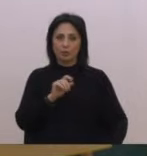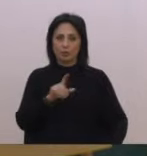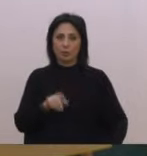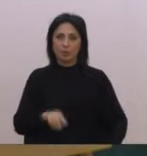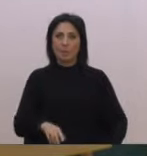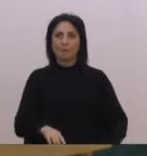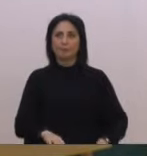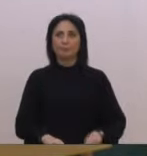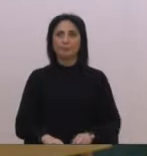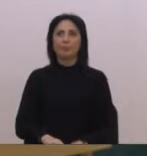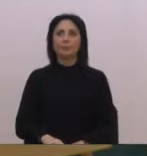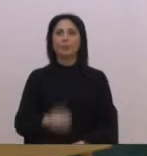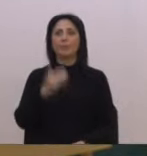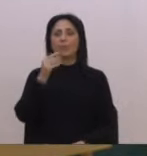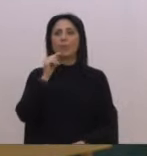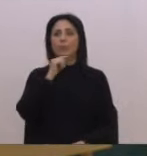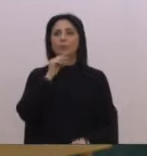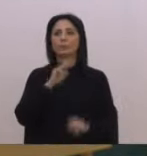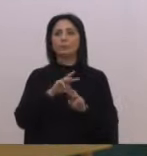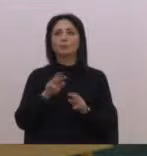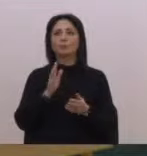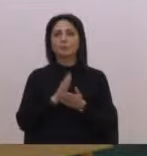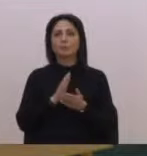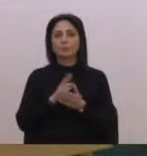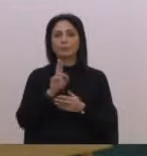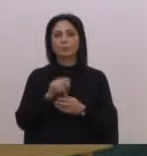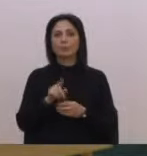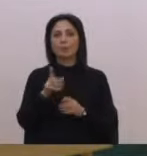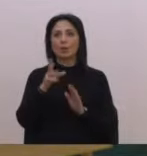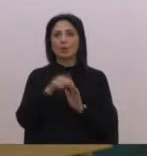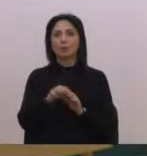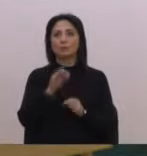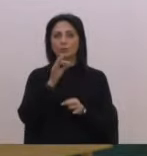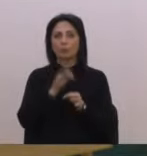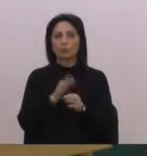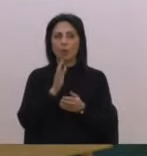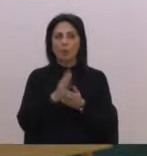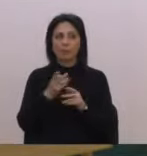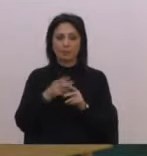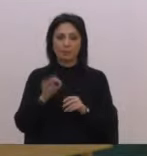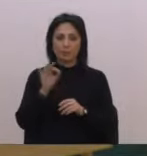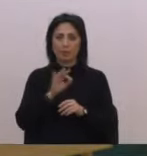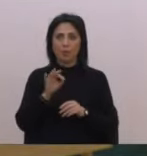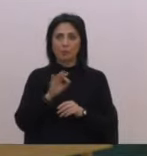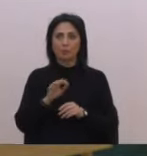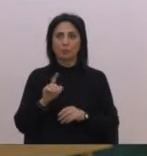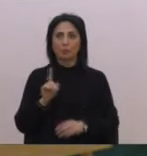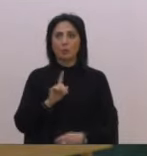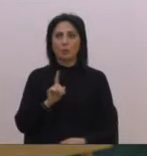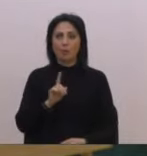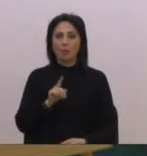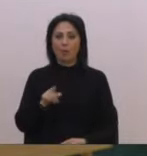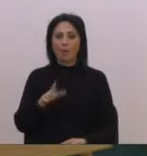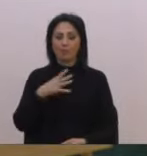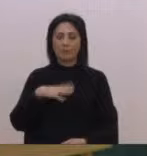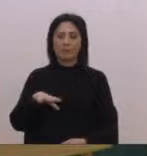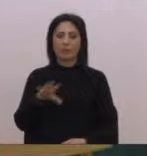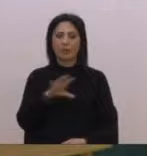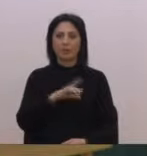სკოლებში. თქვენ ეკონომიკის მინისტრი ხართ და მათ შორის პასუხისმგებელი ხართ იმაზე, რომ ამ